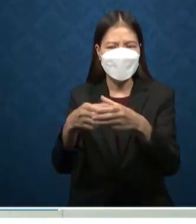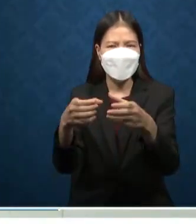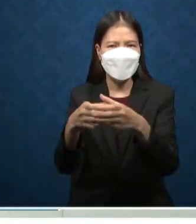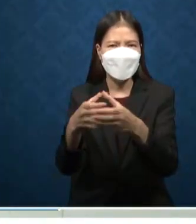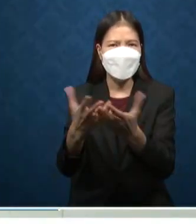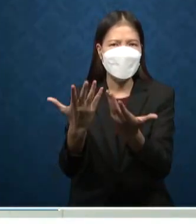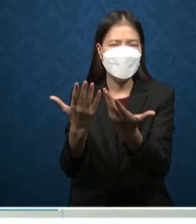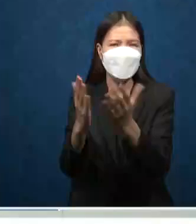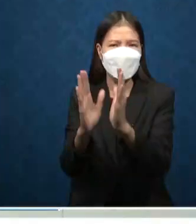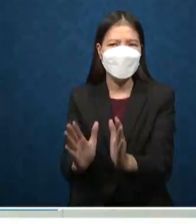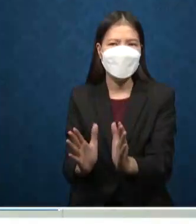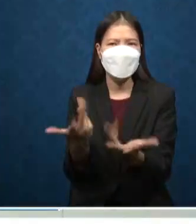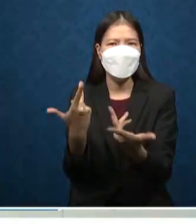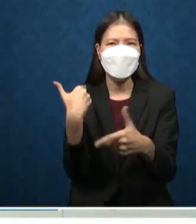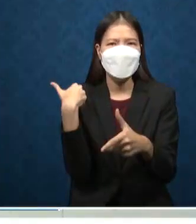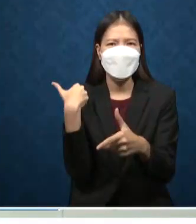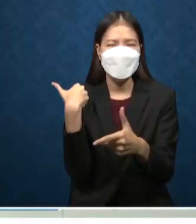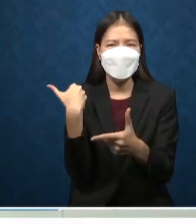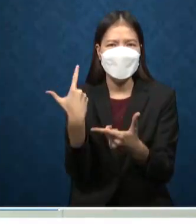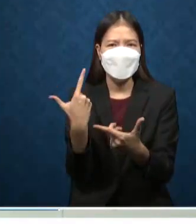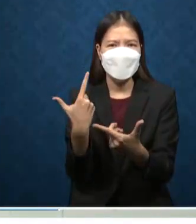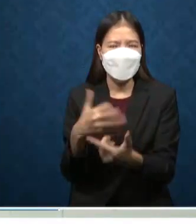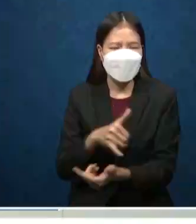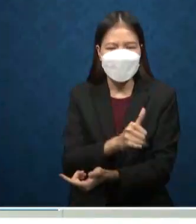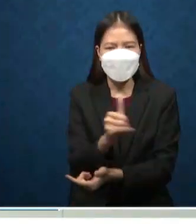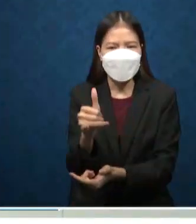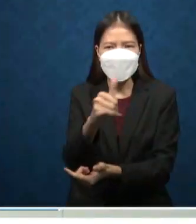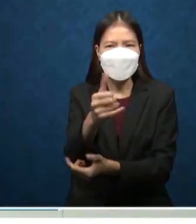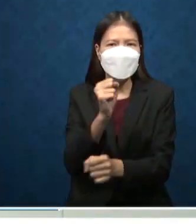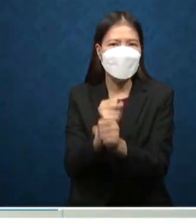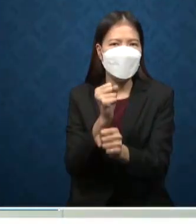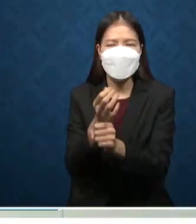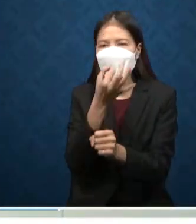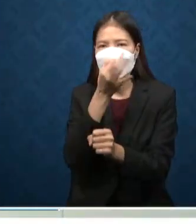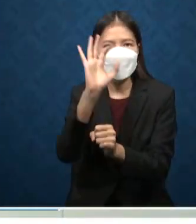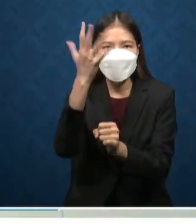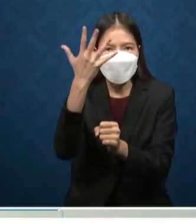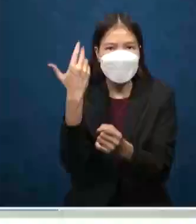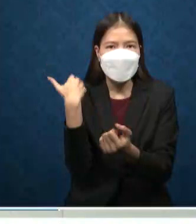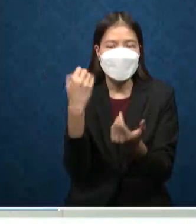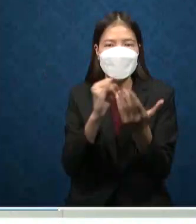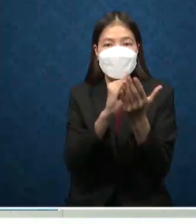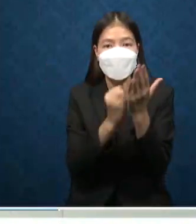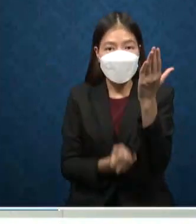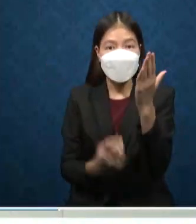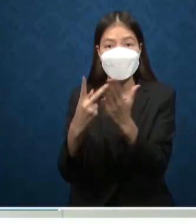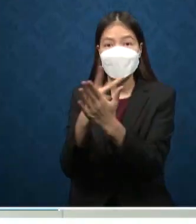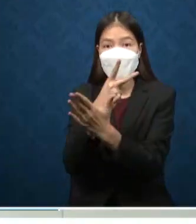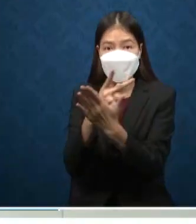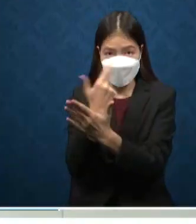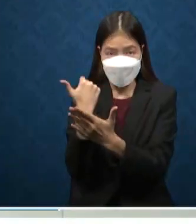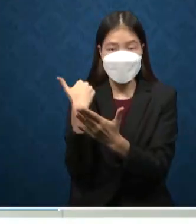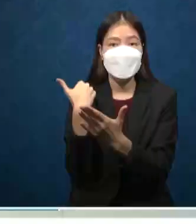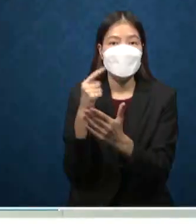วก็คือกลุ่มคนเร่ร่อนในเมืองหลวงต่อไปจะเป็นในต่างจังหวัดซึ่งก็มีกาญจนบุรีที่ท่านกาญจนรัตน์และ